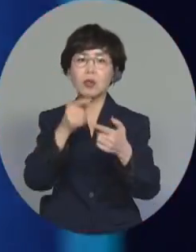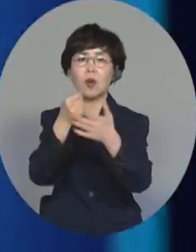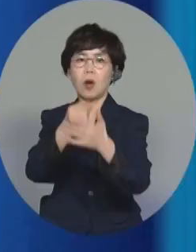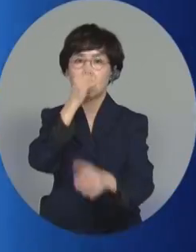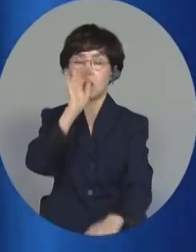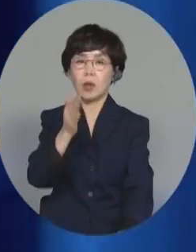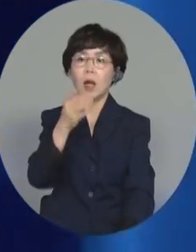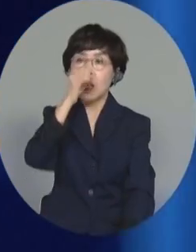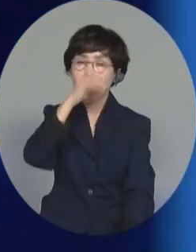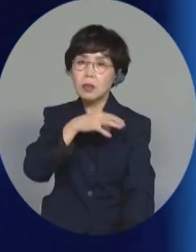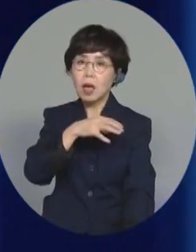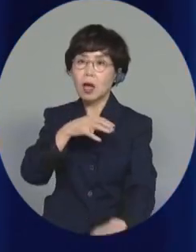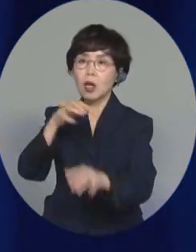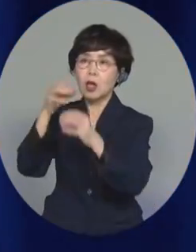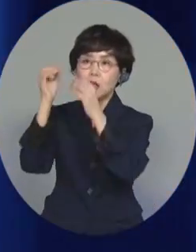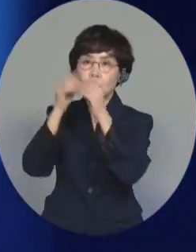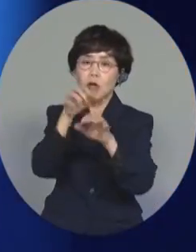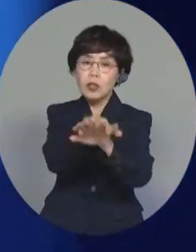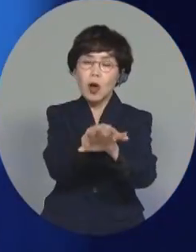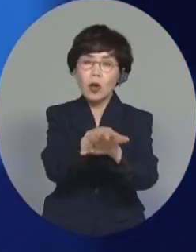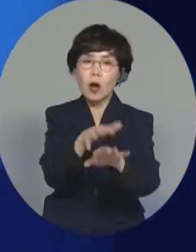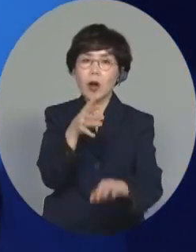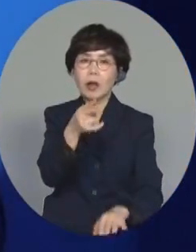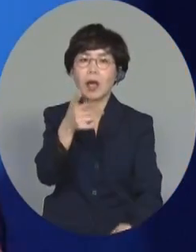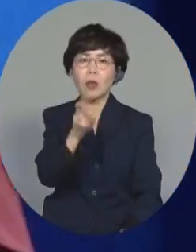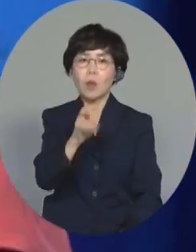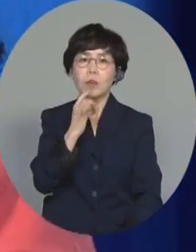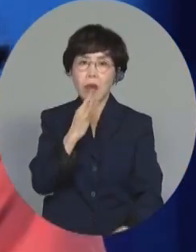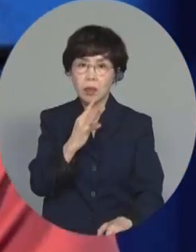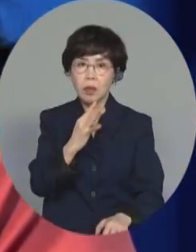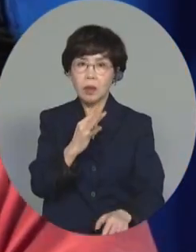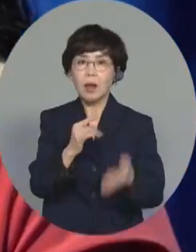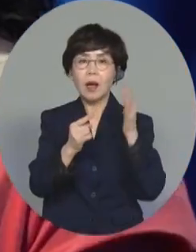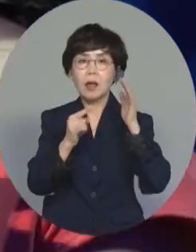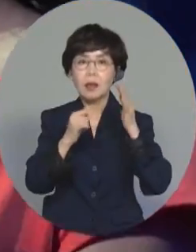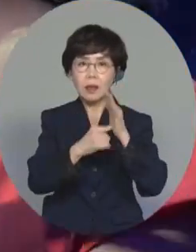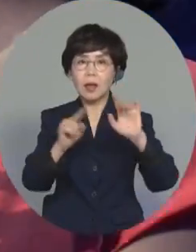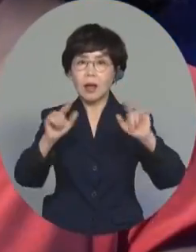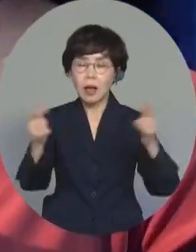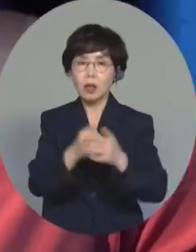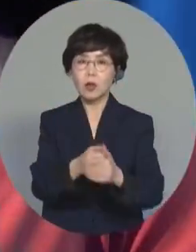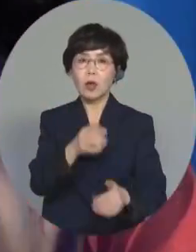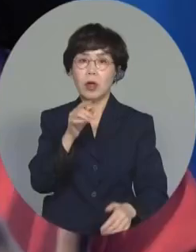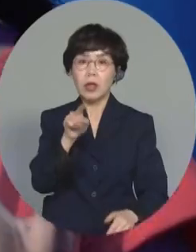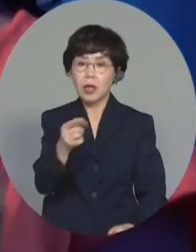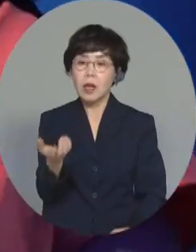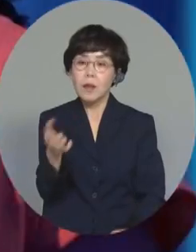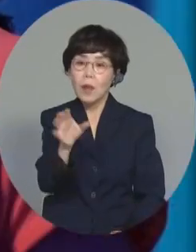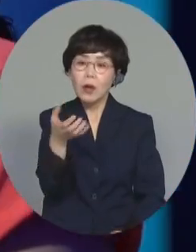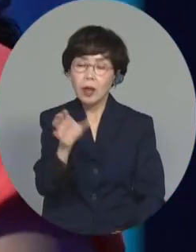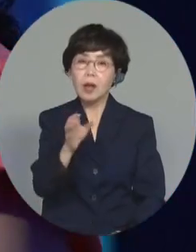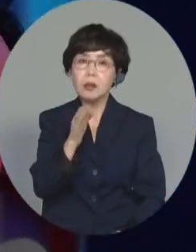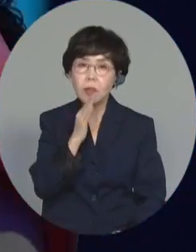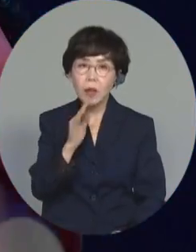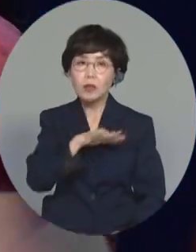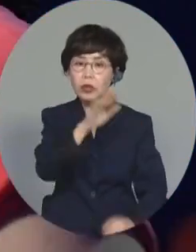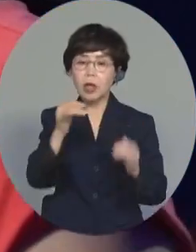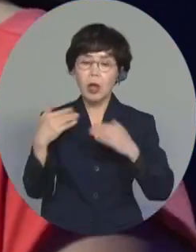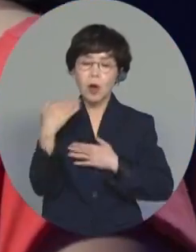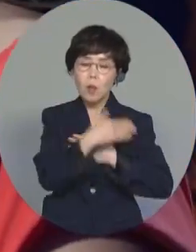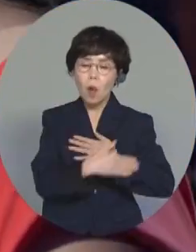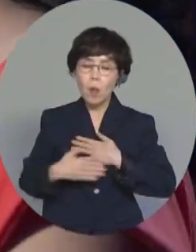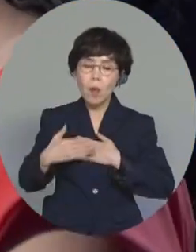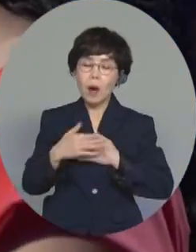그냥 게놈만 보는 것이 아니라 이 변이가 실제로 어떤 식으로 우리 인체